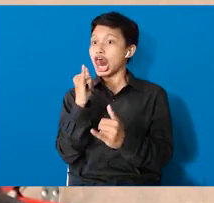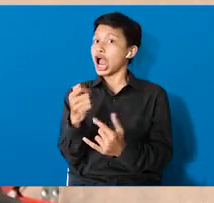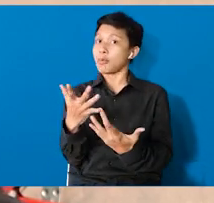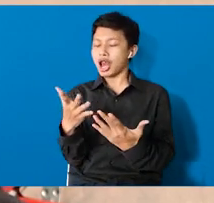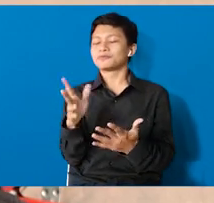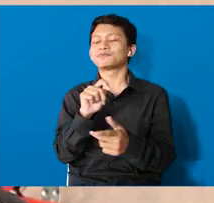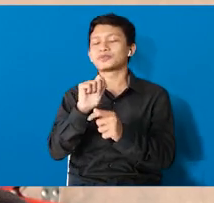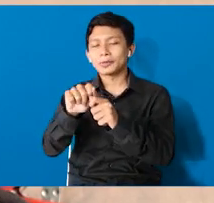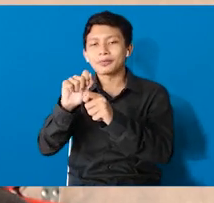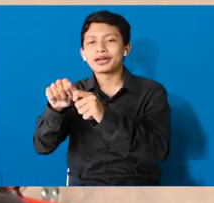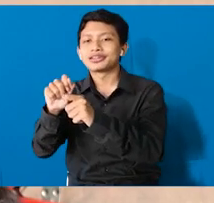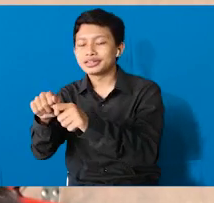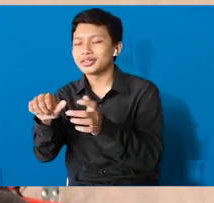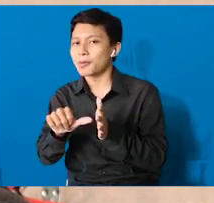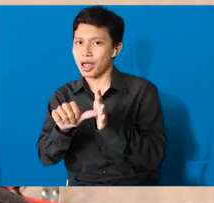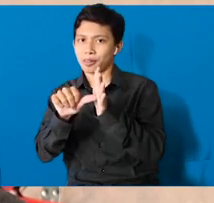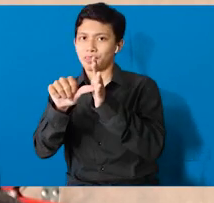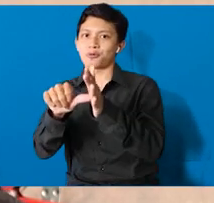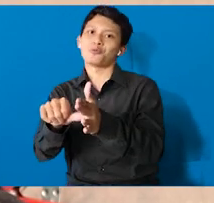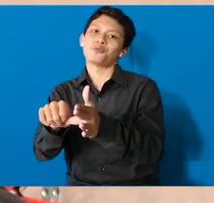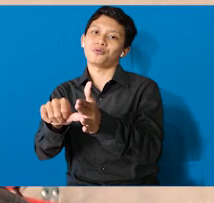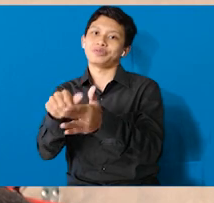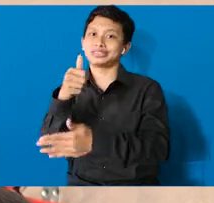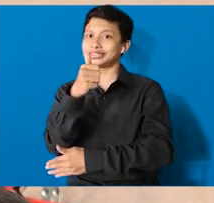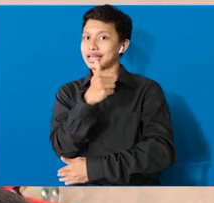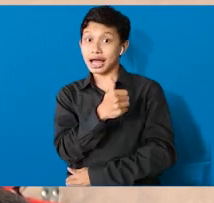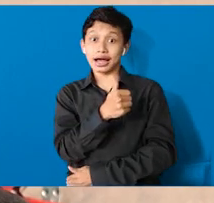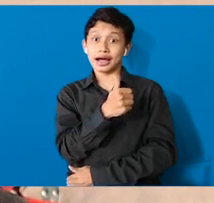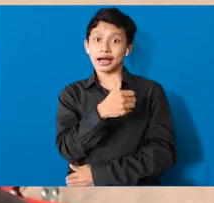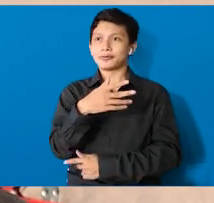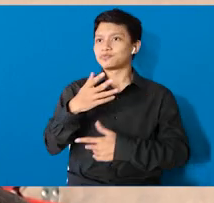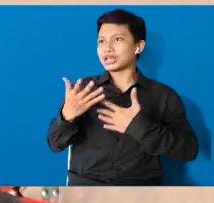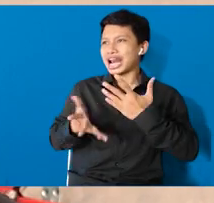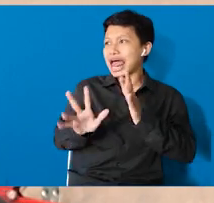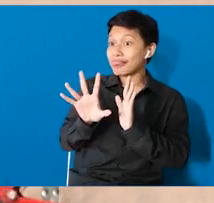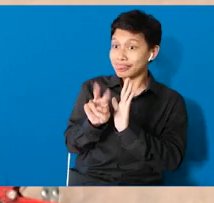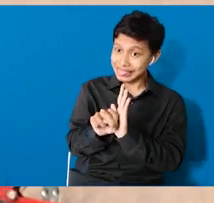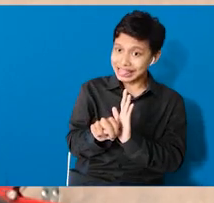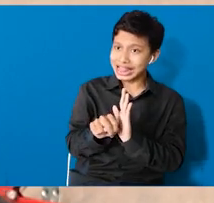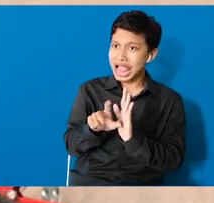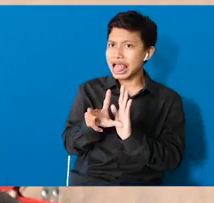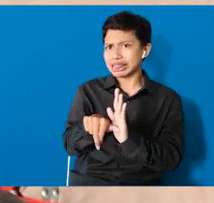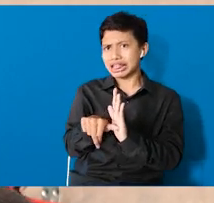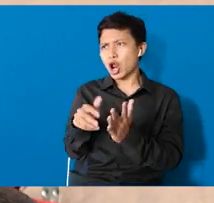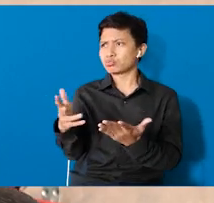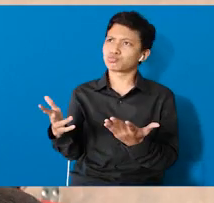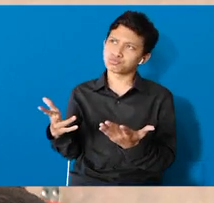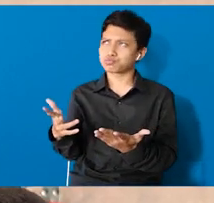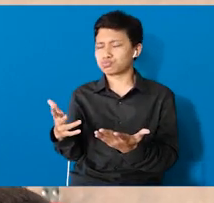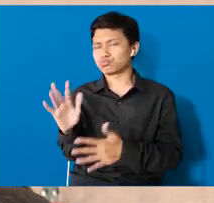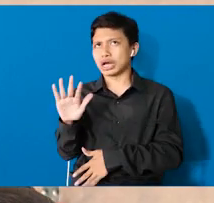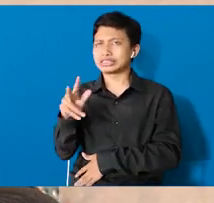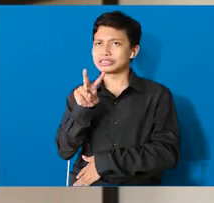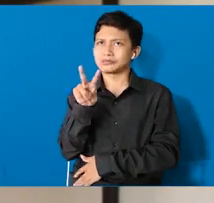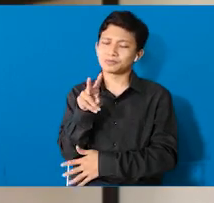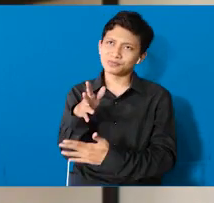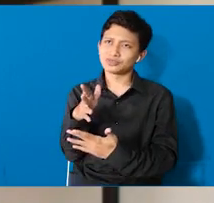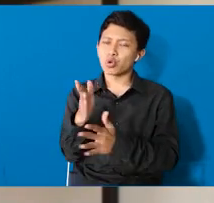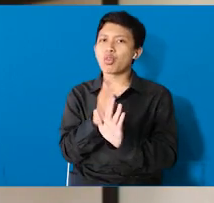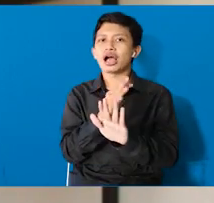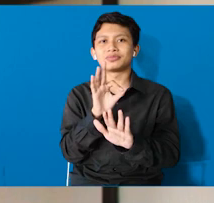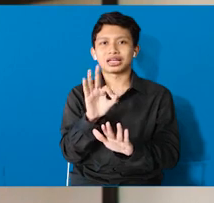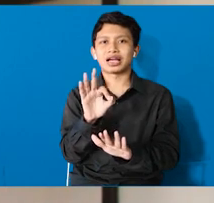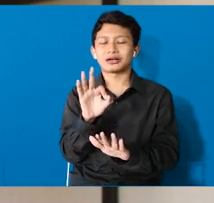ditensi ulang. Tetapi memang jika tinggi, kita akan observasi 3 bulan. Makanya seperti itu.